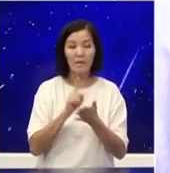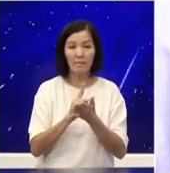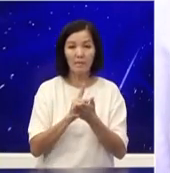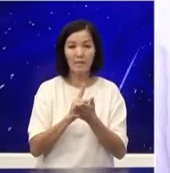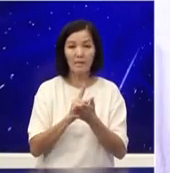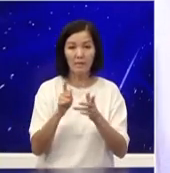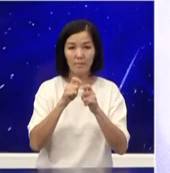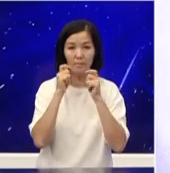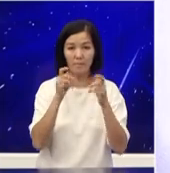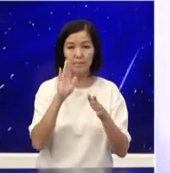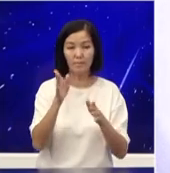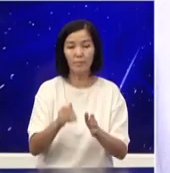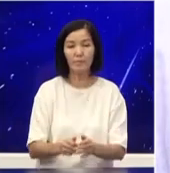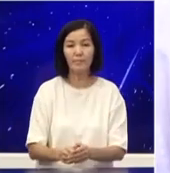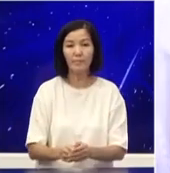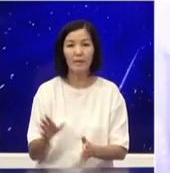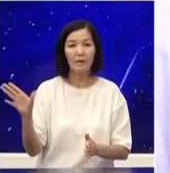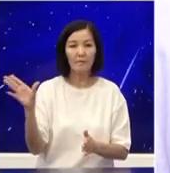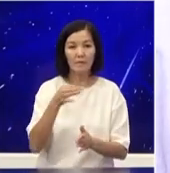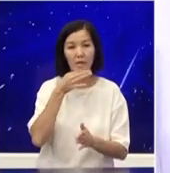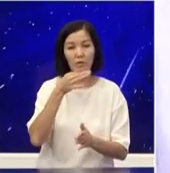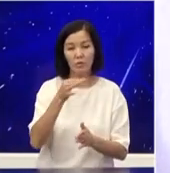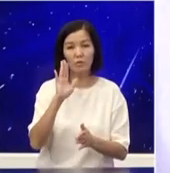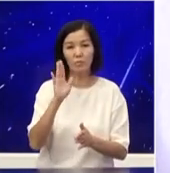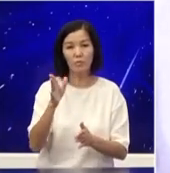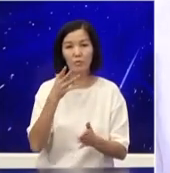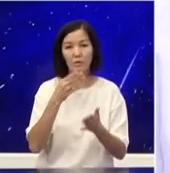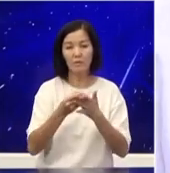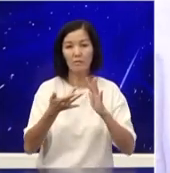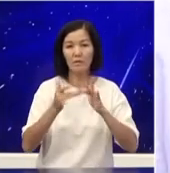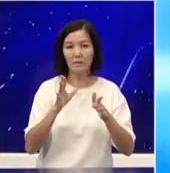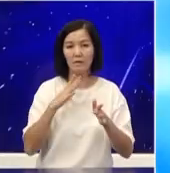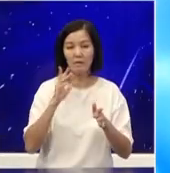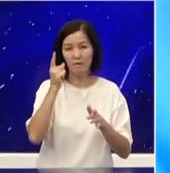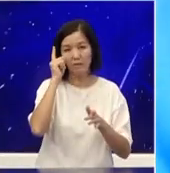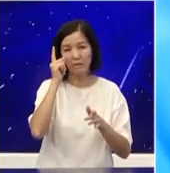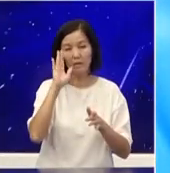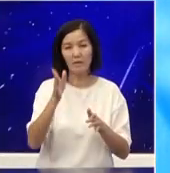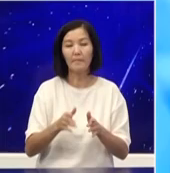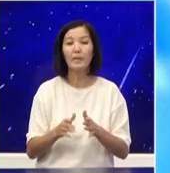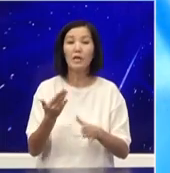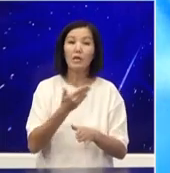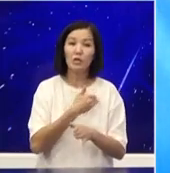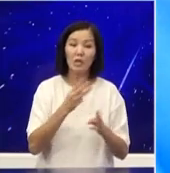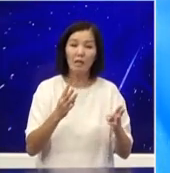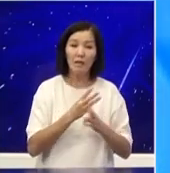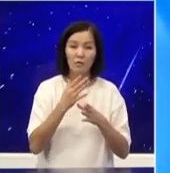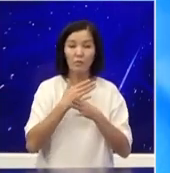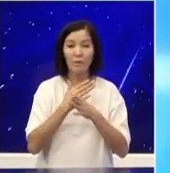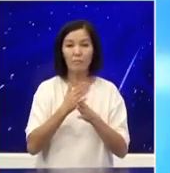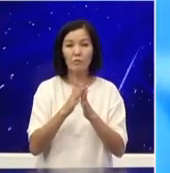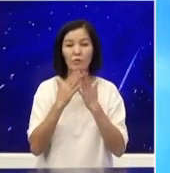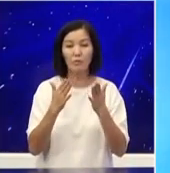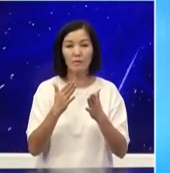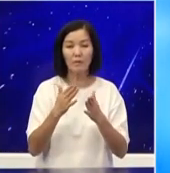эту канцелярию передадим. Все отчеты мы выставляем у себя на страничке в Инстаграм. Желающие помочь детям школьными